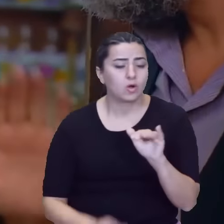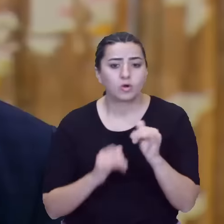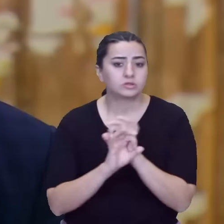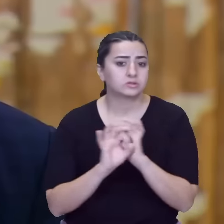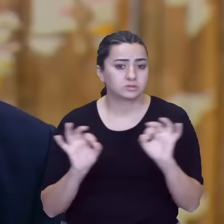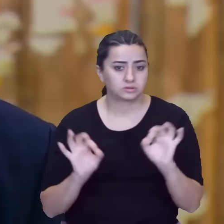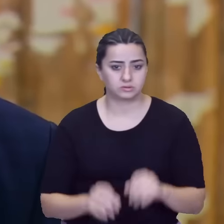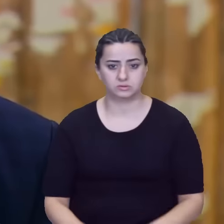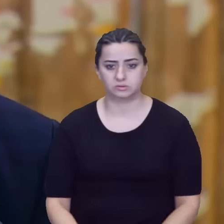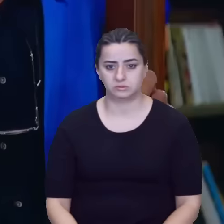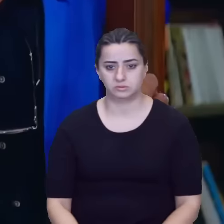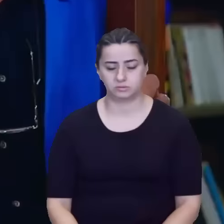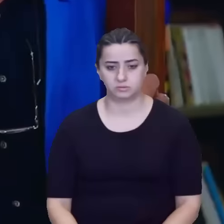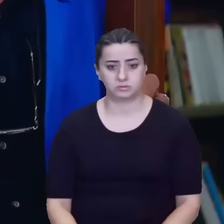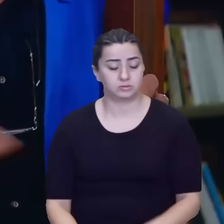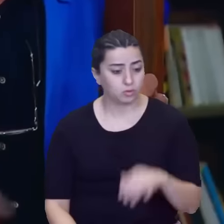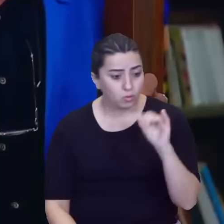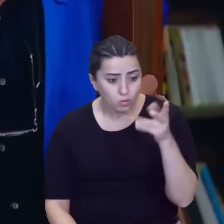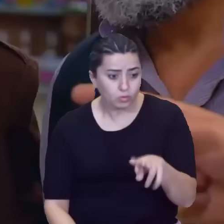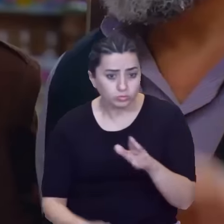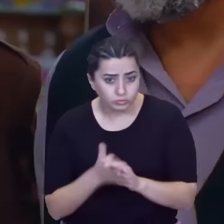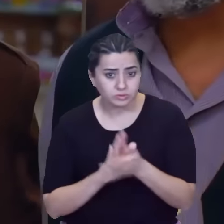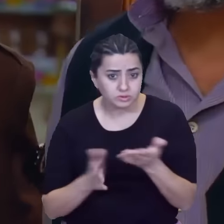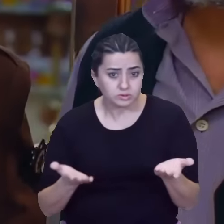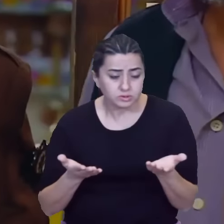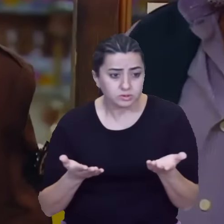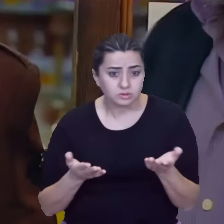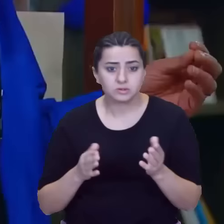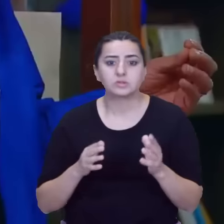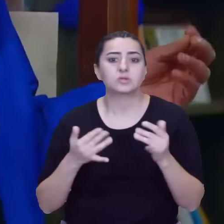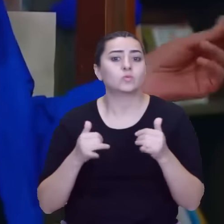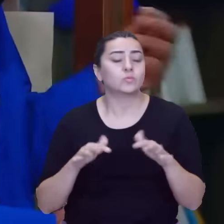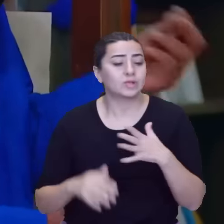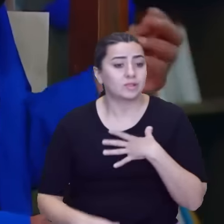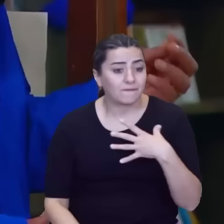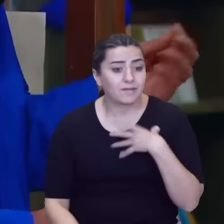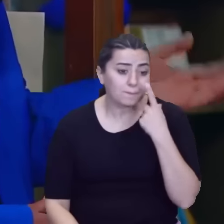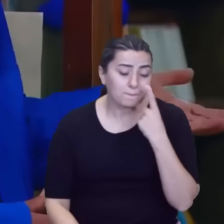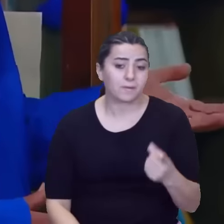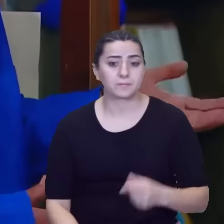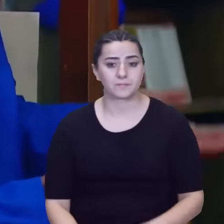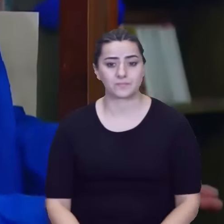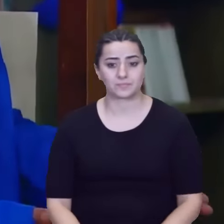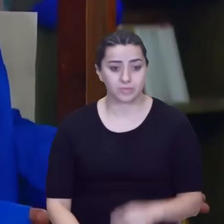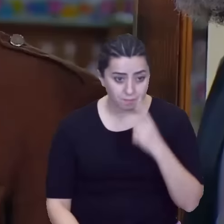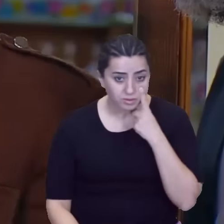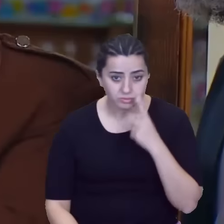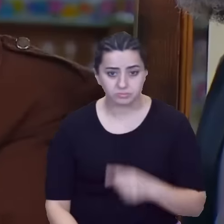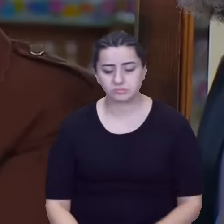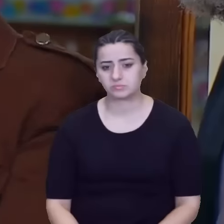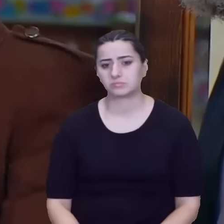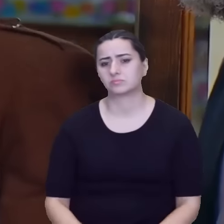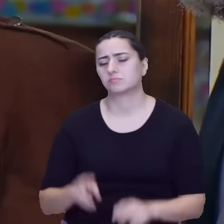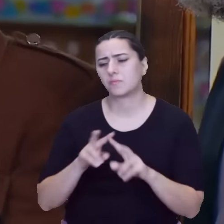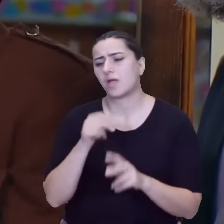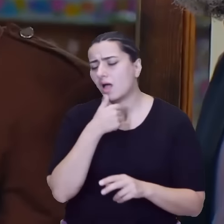kıpırdama falan yok. Ya kıpırdasa zaten ölü olmaz. Baksaydın ya. Ya tamam, kıpırdamıyor da nefes alıyor mu almıyor mu ona baksaydın. Baktın mı? Ya